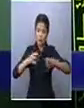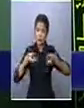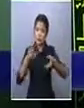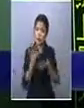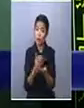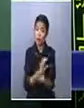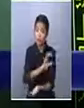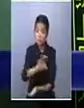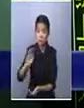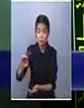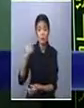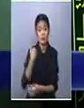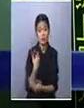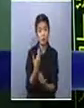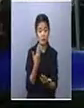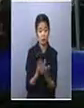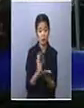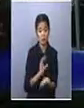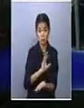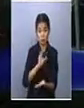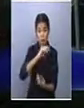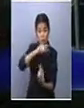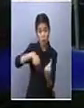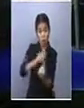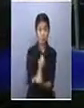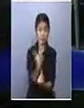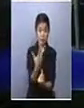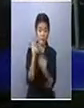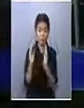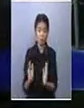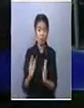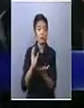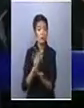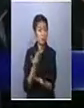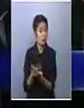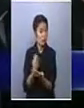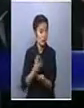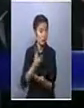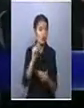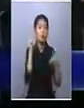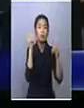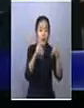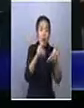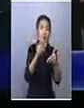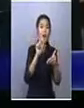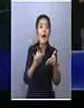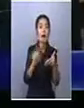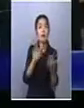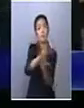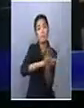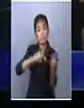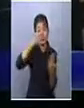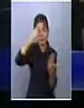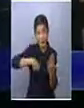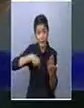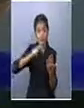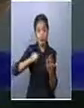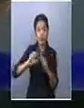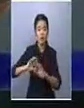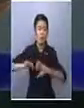ดังนั้นการลงทุนในไตรมาสที่3นักลงทุนควรให้น้ำหนักการลงทุนในประเทศเนื่องจากได้รับปัจจัยเร่งจากการลงทุนของรัฐบ